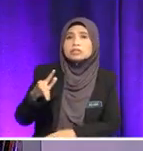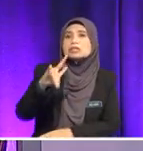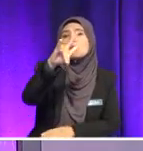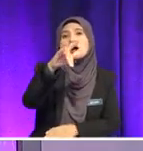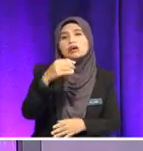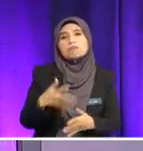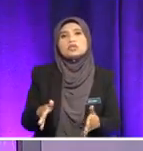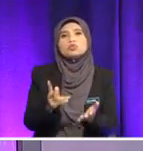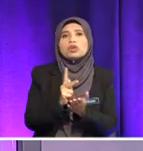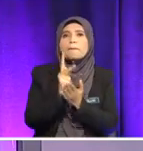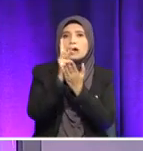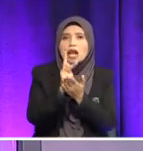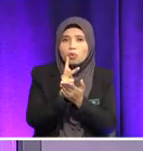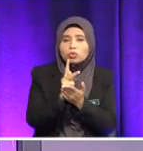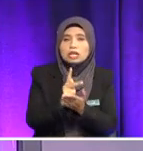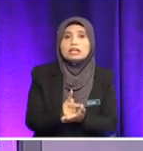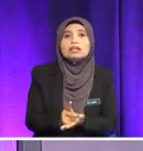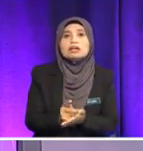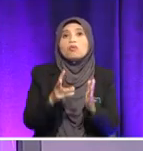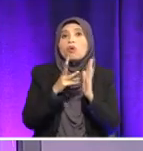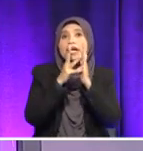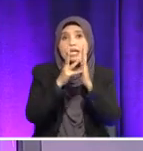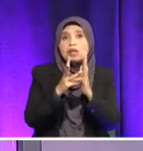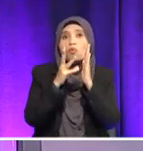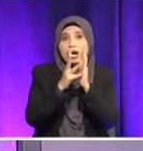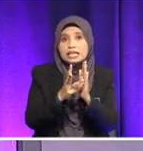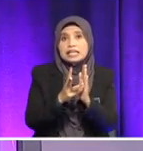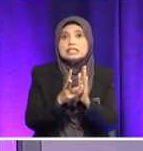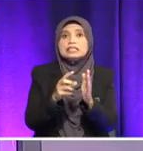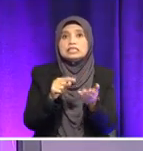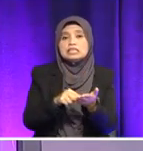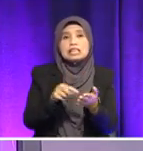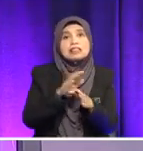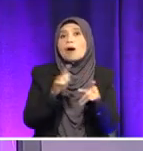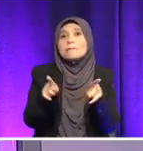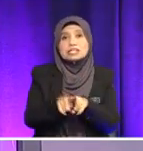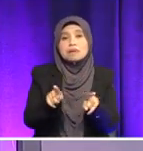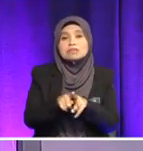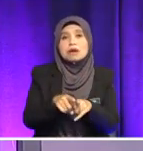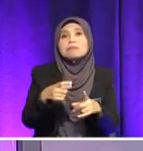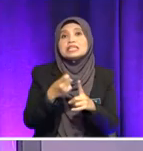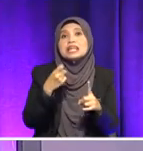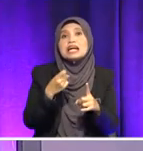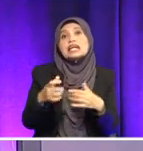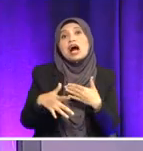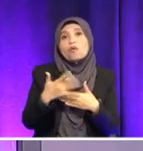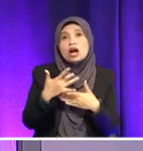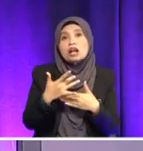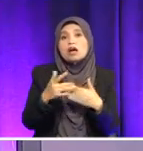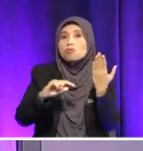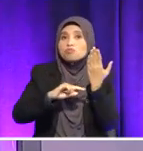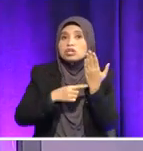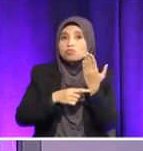sebenarnya wakil-wakil ini tadi Bukannya mereka bersama daripada Awal Yang mencadangkan ini tadi adalah tungku